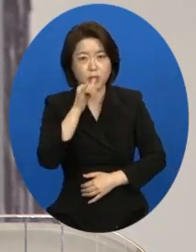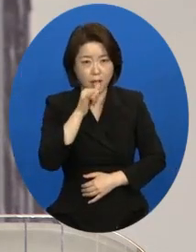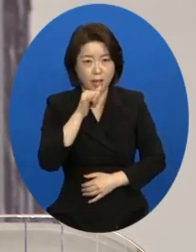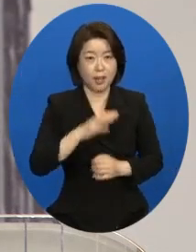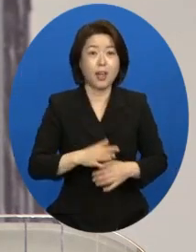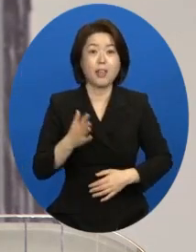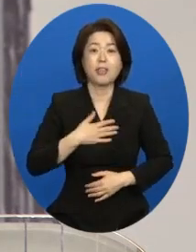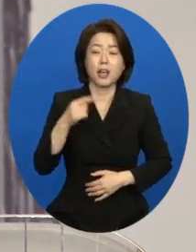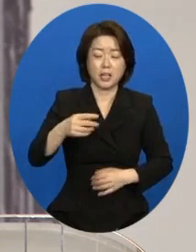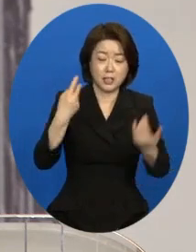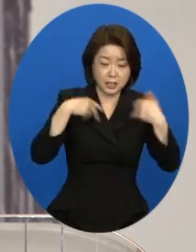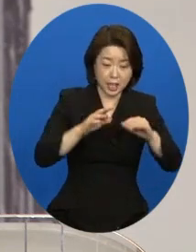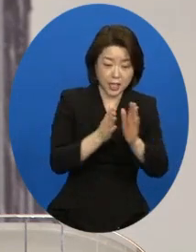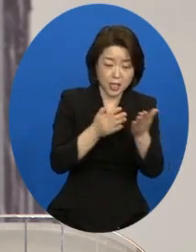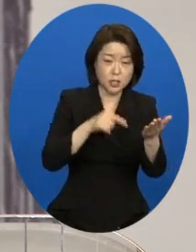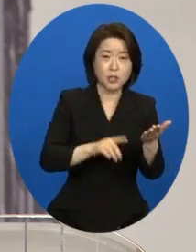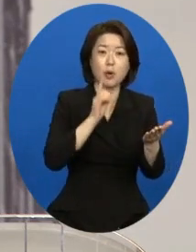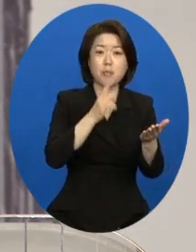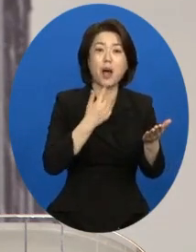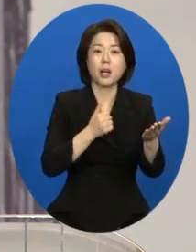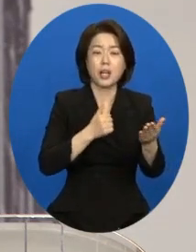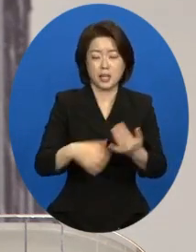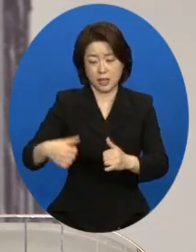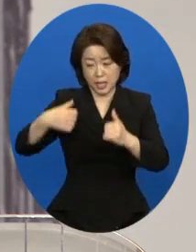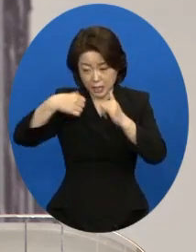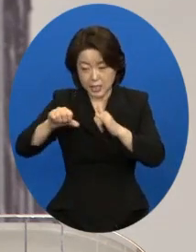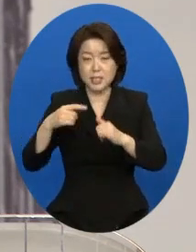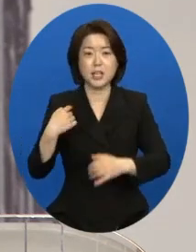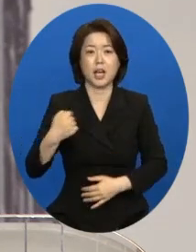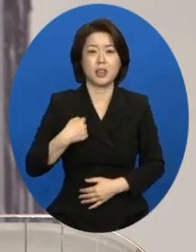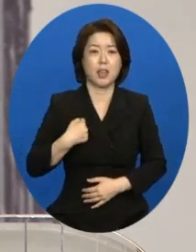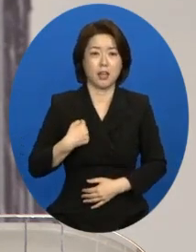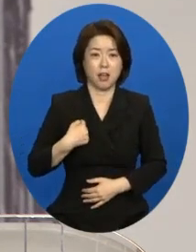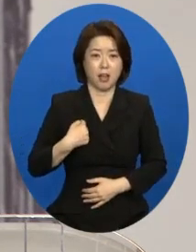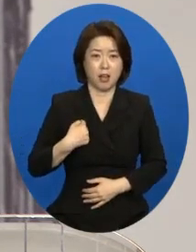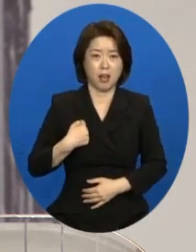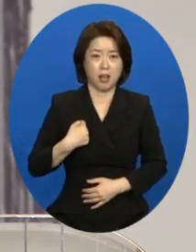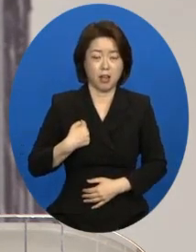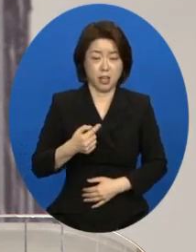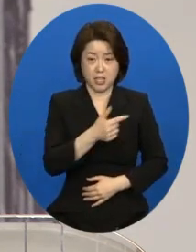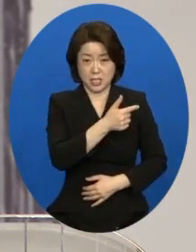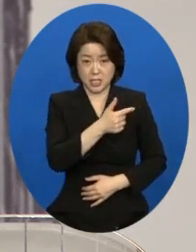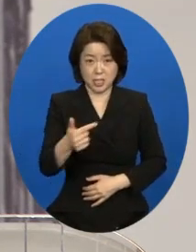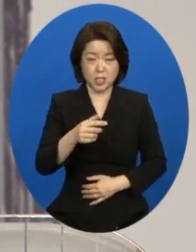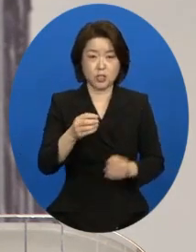내가 그 다니엘에서 말했던 바로 그 인자야 라고 해서 영어로 보면 대문자로 되어 있어요.